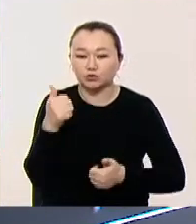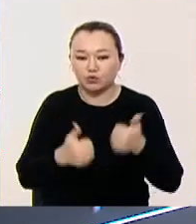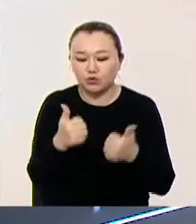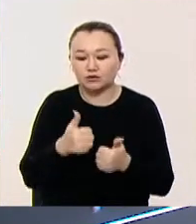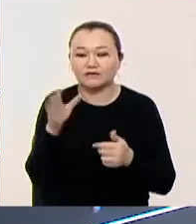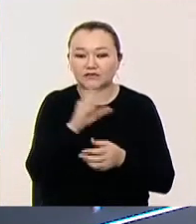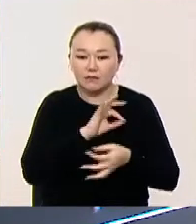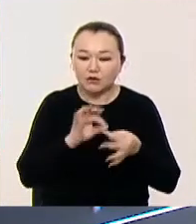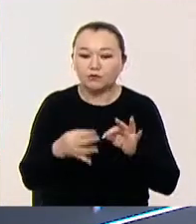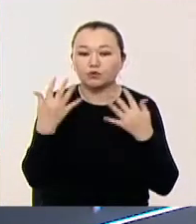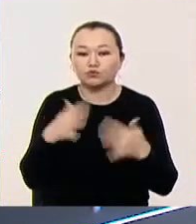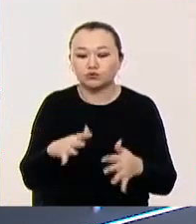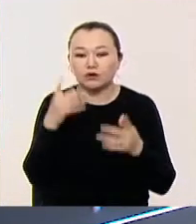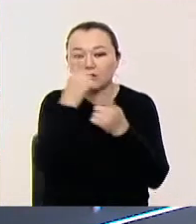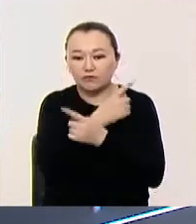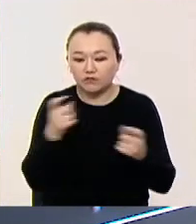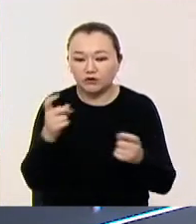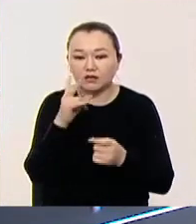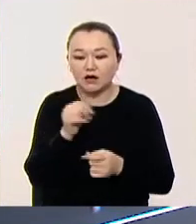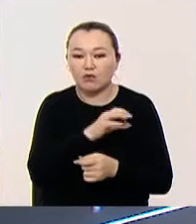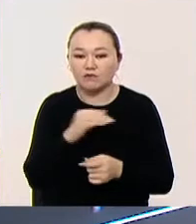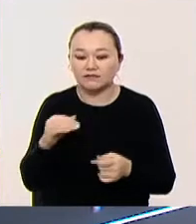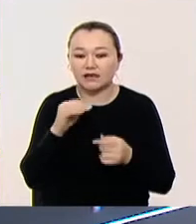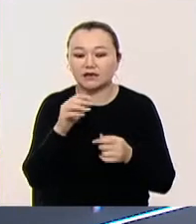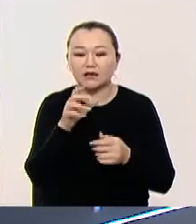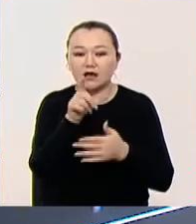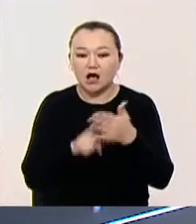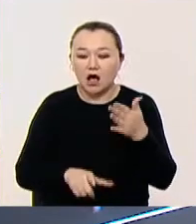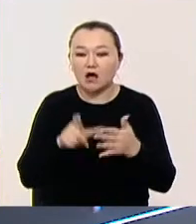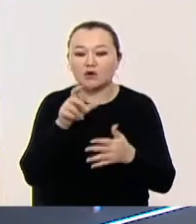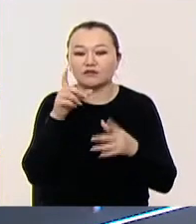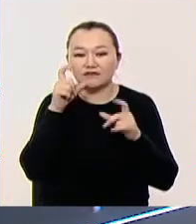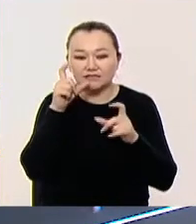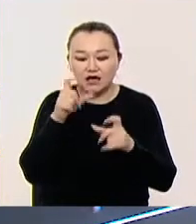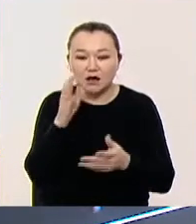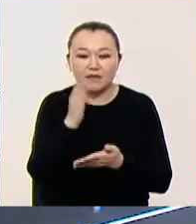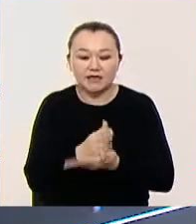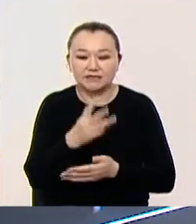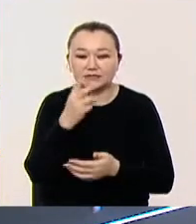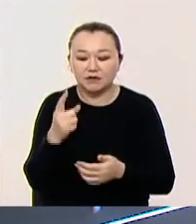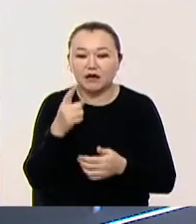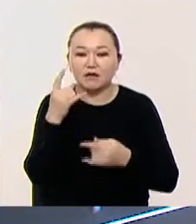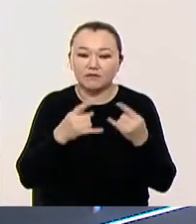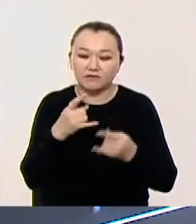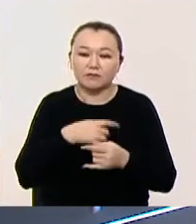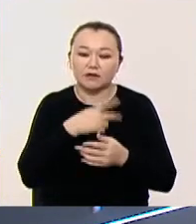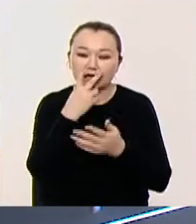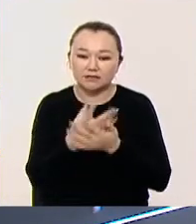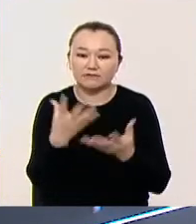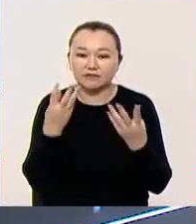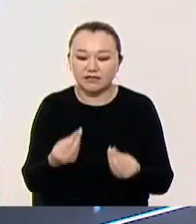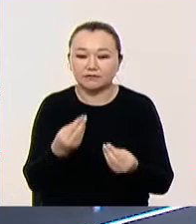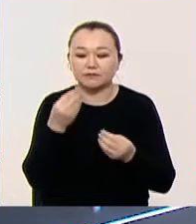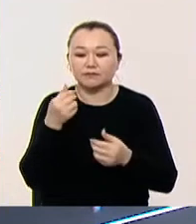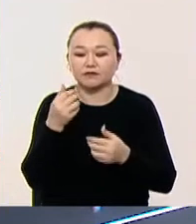все подробности уже опубликованы на официальном аккаунте 31 канала в Instagram а в эфире мы их озвучим в день